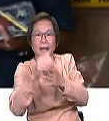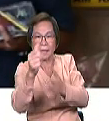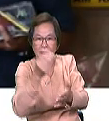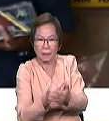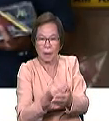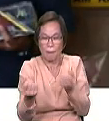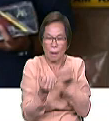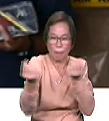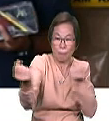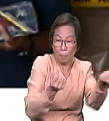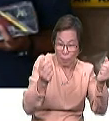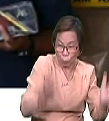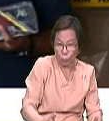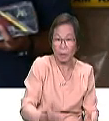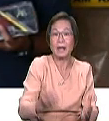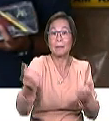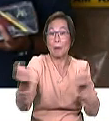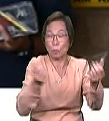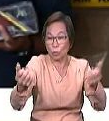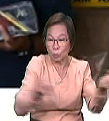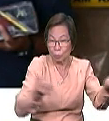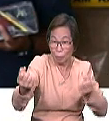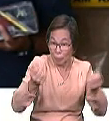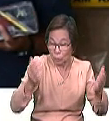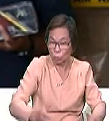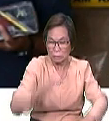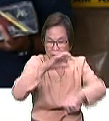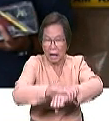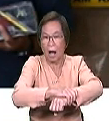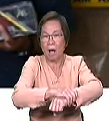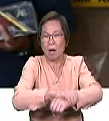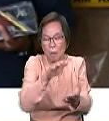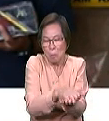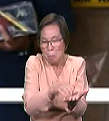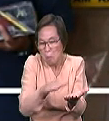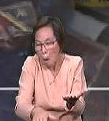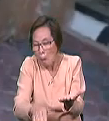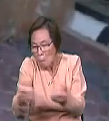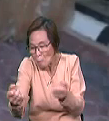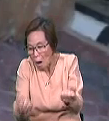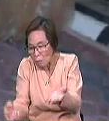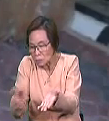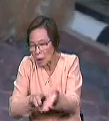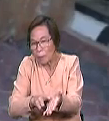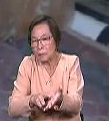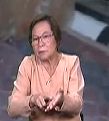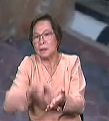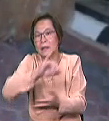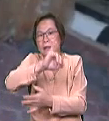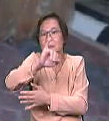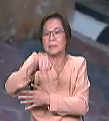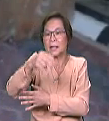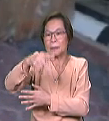pemandu kenderaan juga ditahan catatan menepati kendaraan mengklon kendaraan tersebut yang didaftar di bawah jabatan